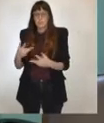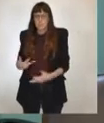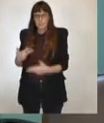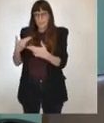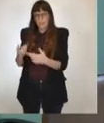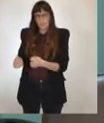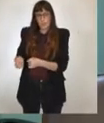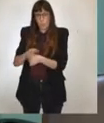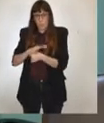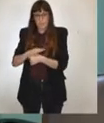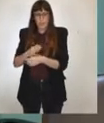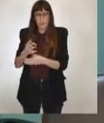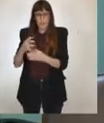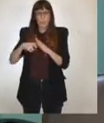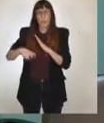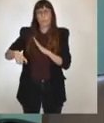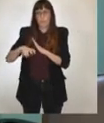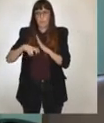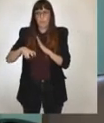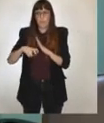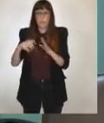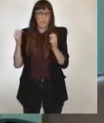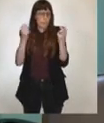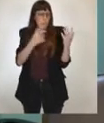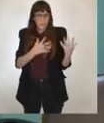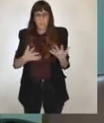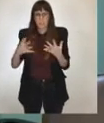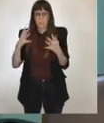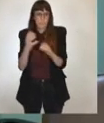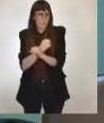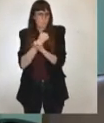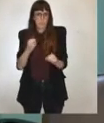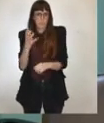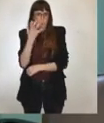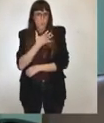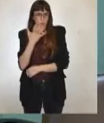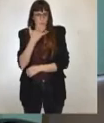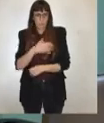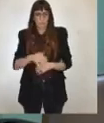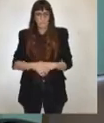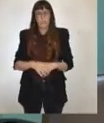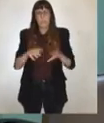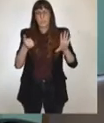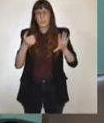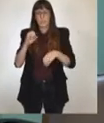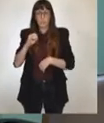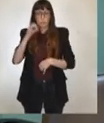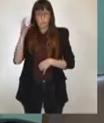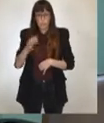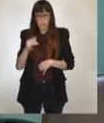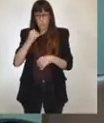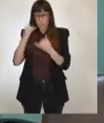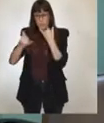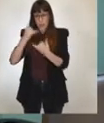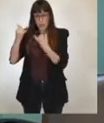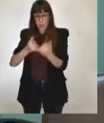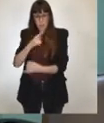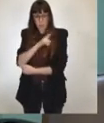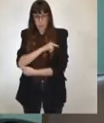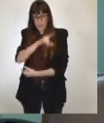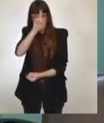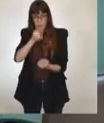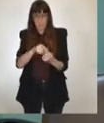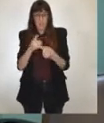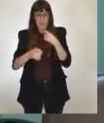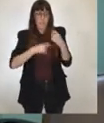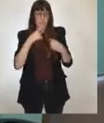les chiffres sont terrifiants. Il y a eu une hausse de 60% des appels à la police pour les violences conjugales pendant cette période.